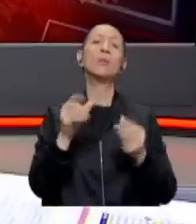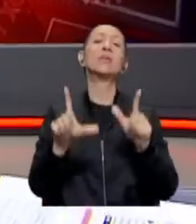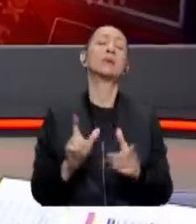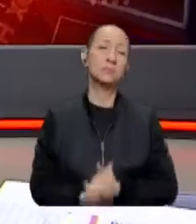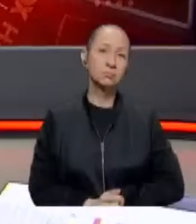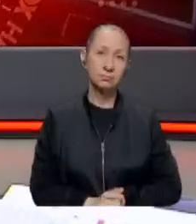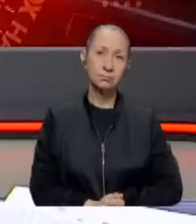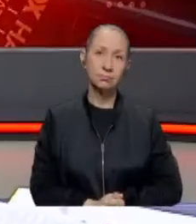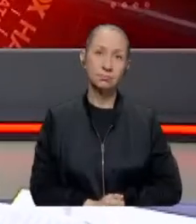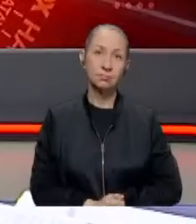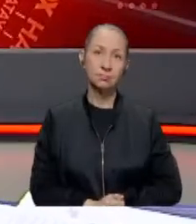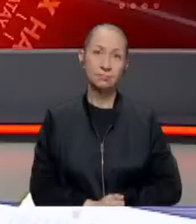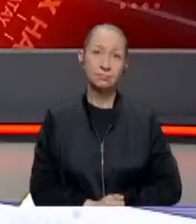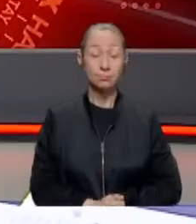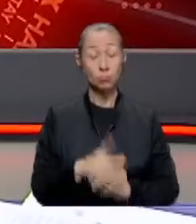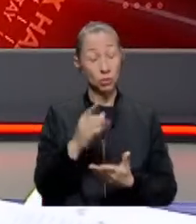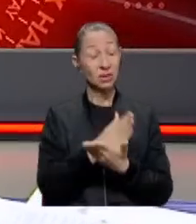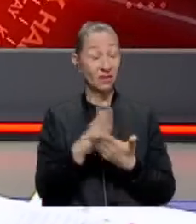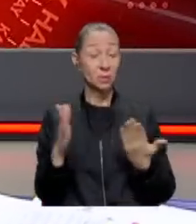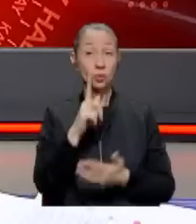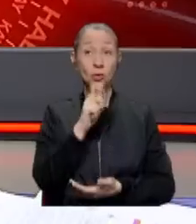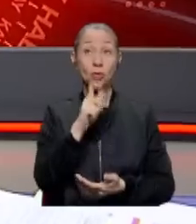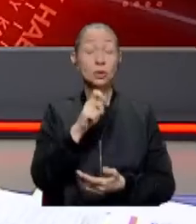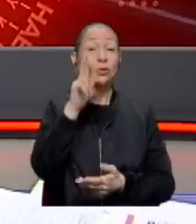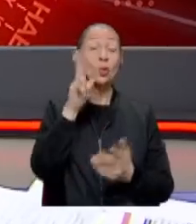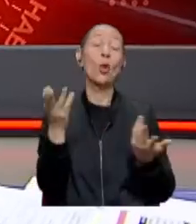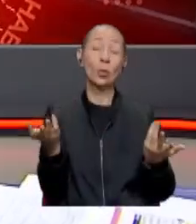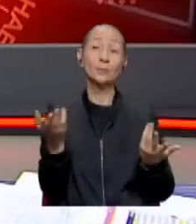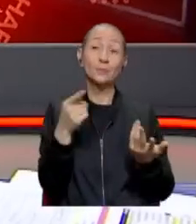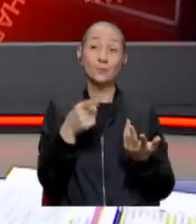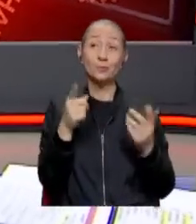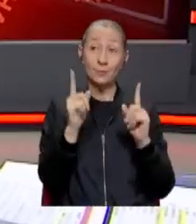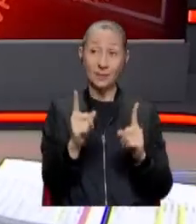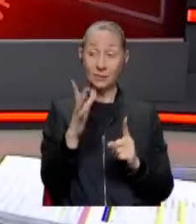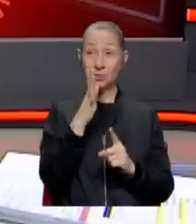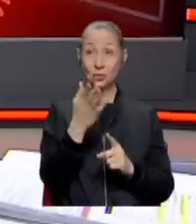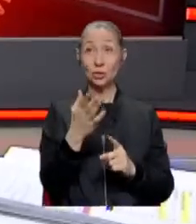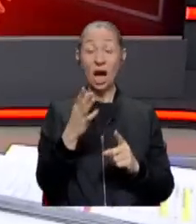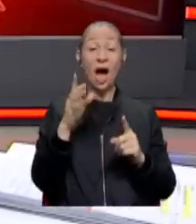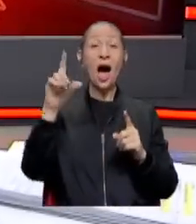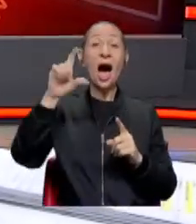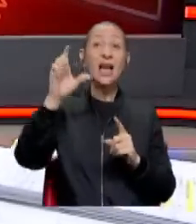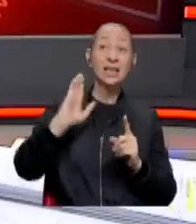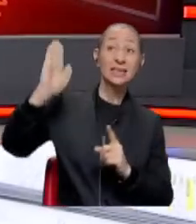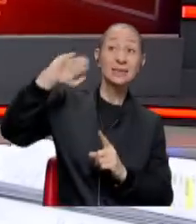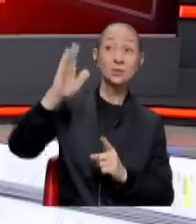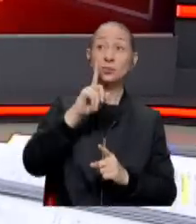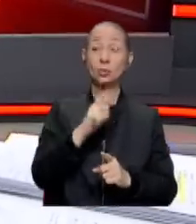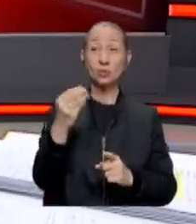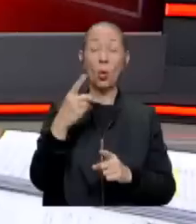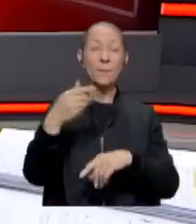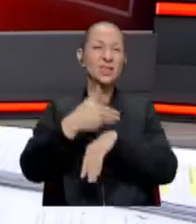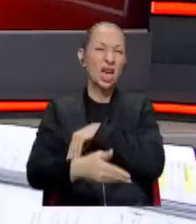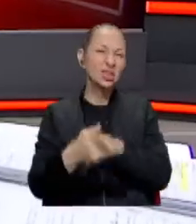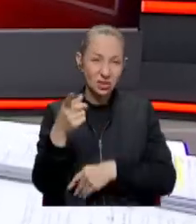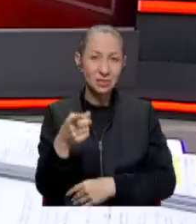lazım buradan devam edeceğiz tabi vaatlerin Sonu Yok Bu arada tabi biliyorsunuz Ay'a çıkmayı da vaat ediyorlar o Biraz